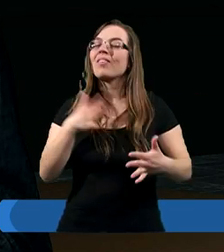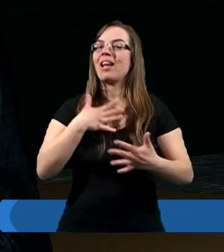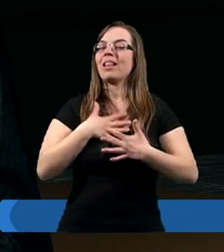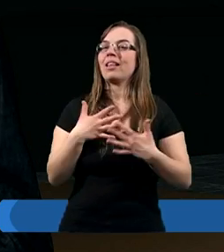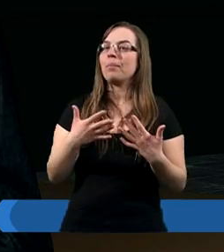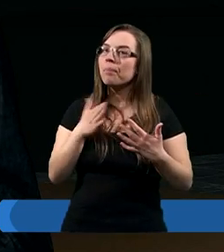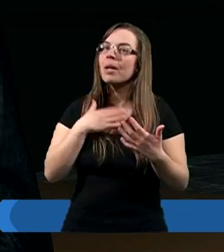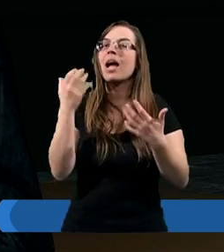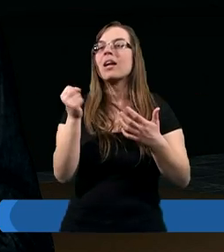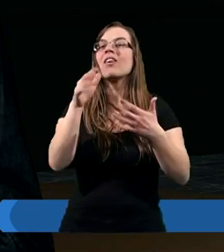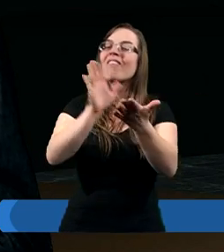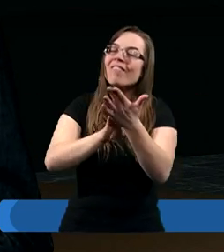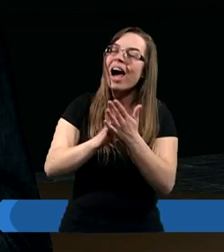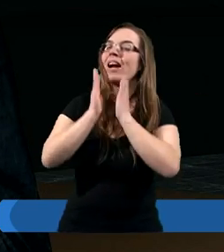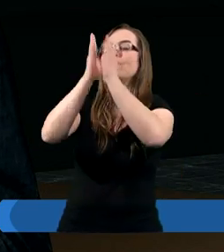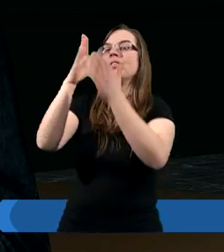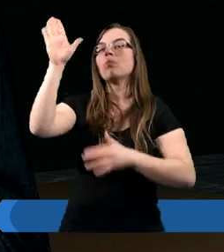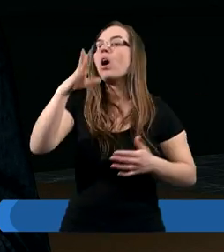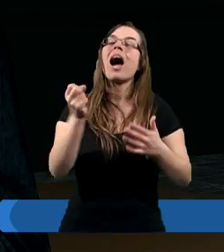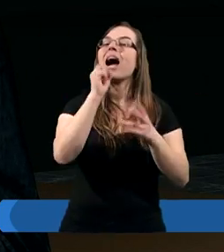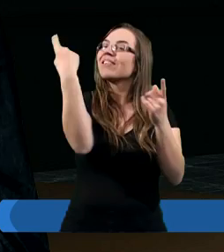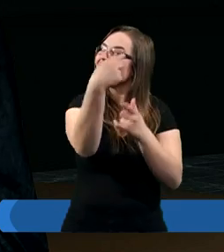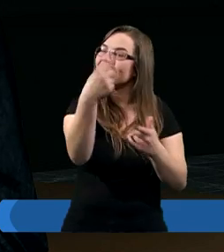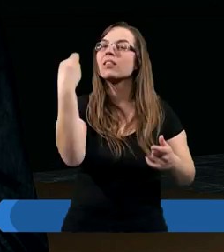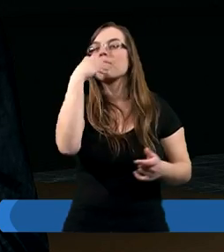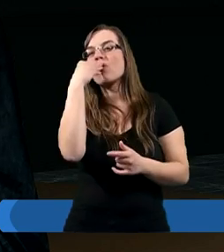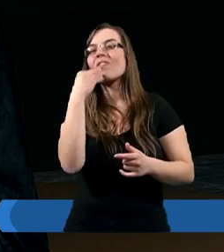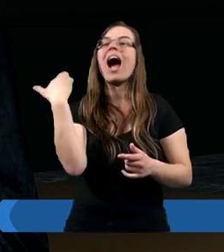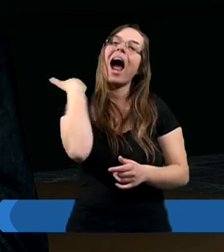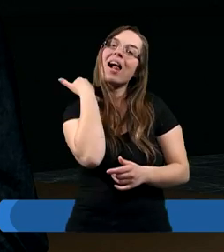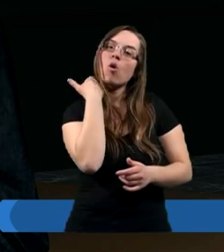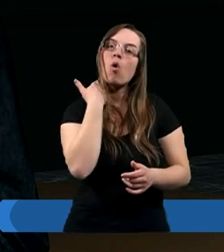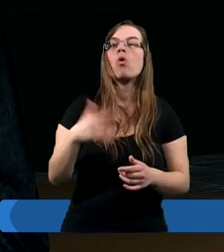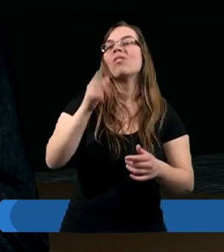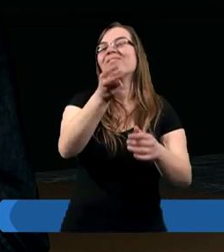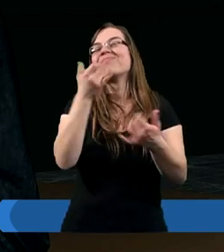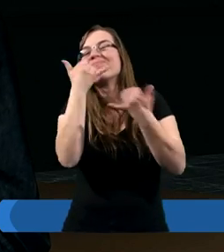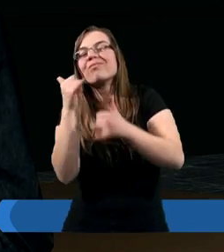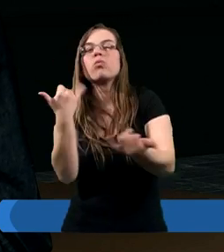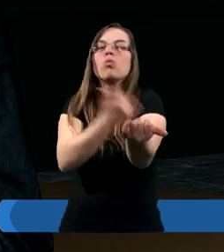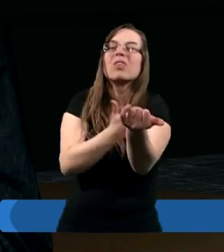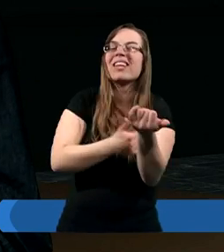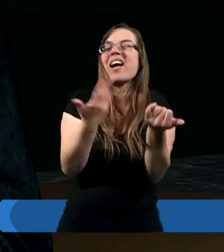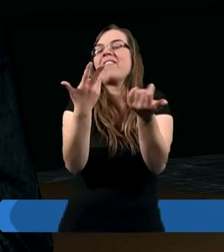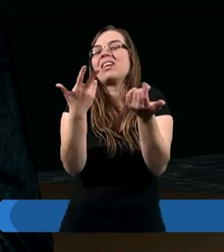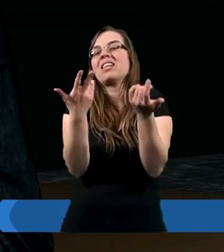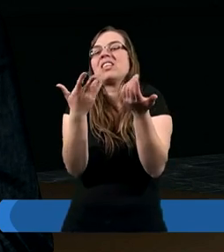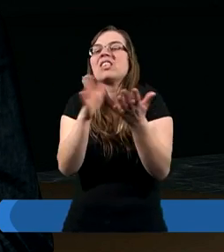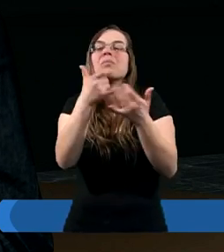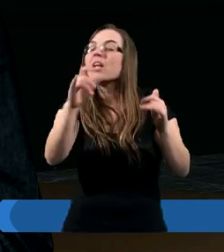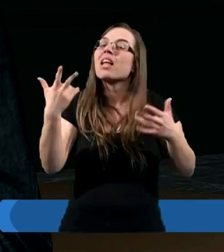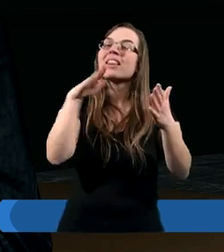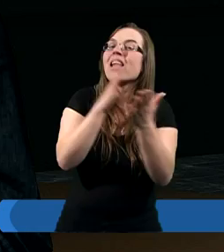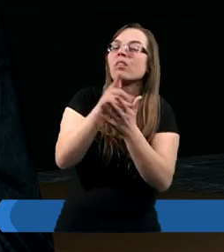Świętym, przeciwstawia właśnie temu napełnieniu spożywania alkoholu, kiedy spożywamy różne używki, no nawet niekoniecznie alkohol, to Duch